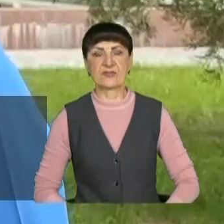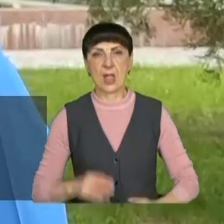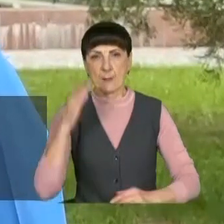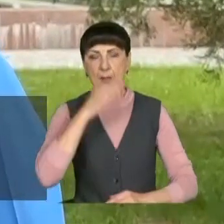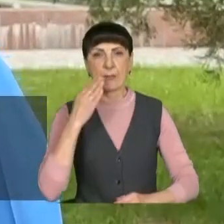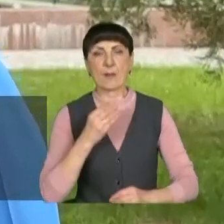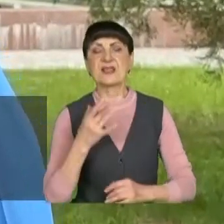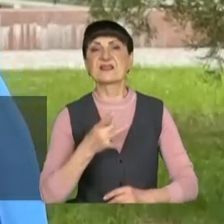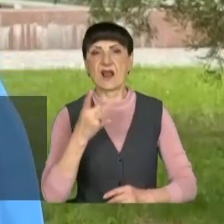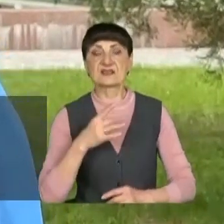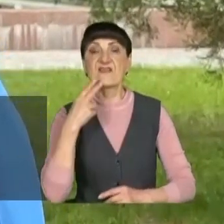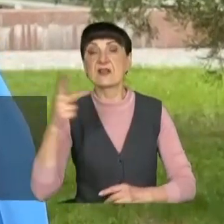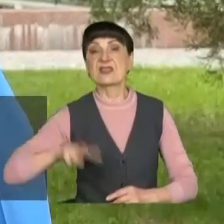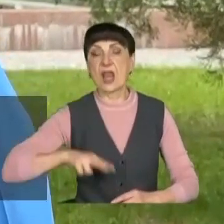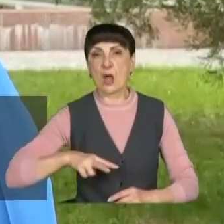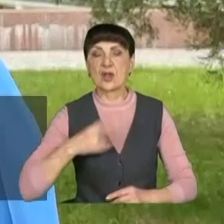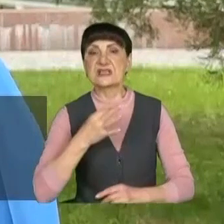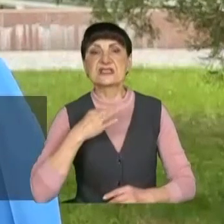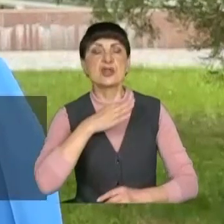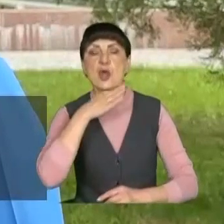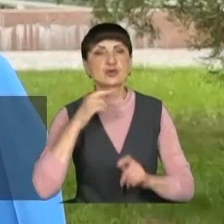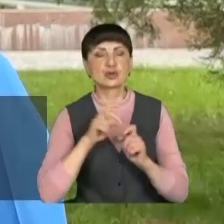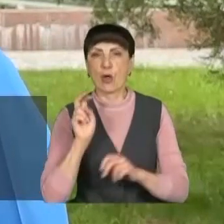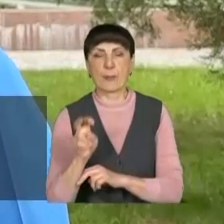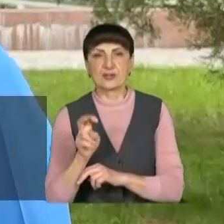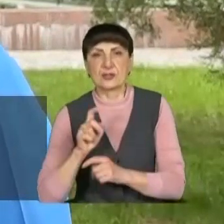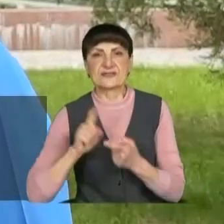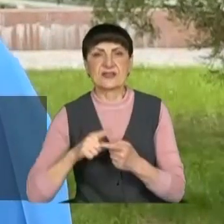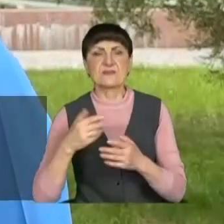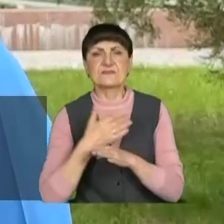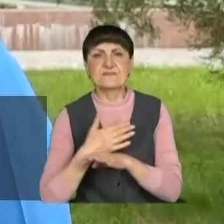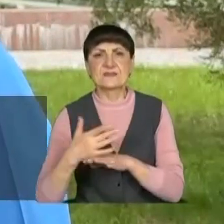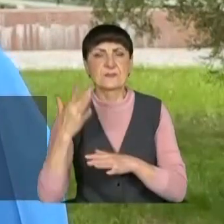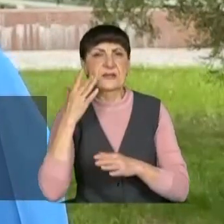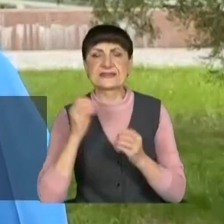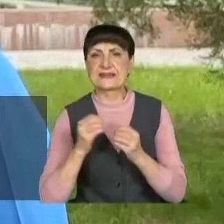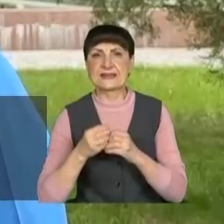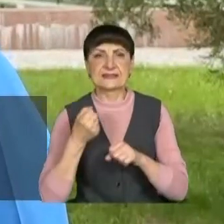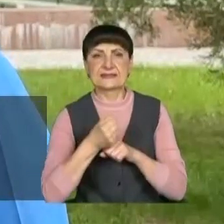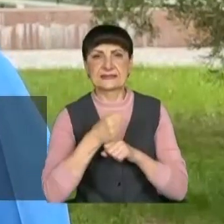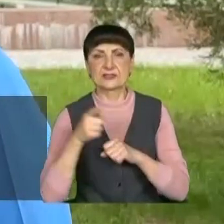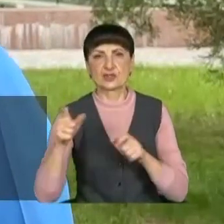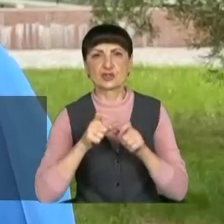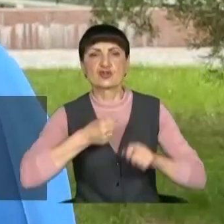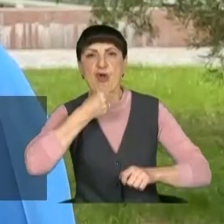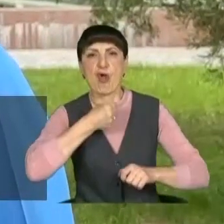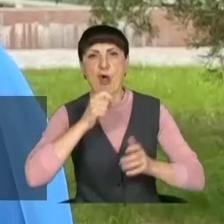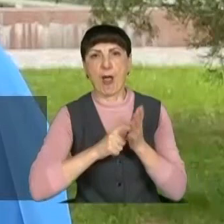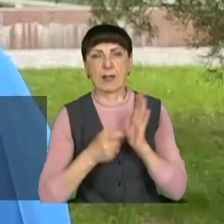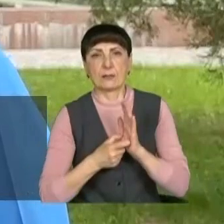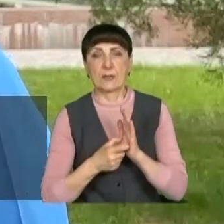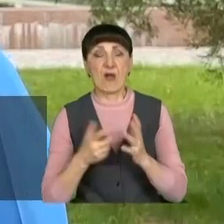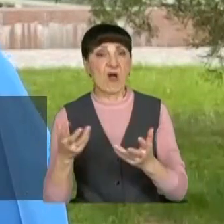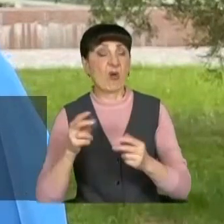Родители несколько раз говорили директору, что их сын не хочет посещать занятия из-за систематических притеснений со стороны старшеклассников. К сожалению, из-за